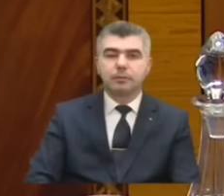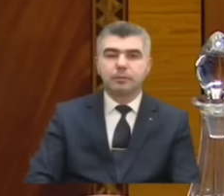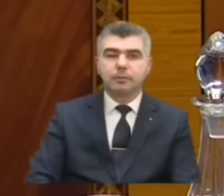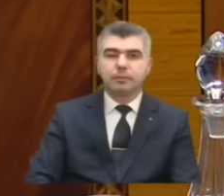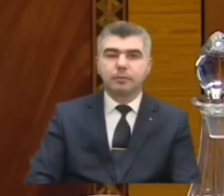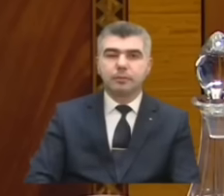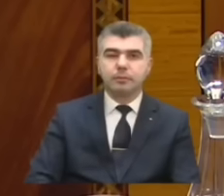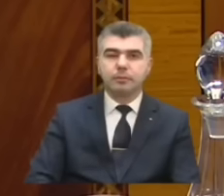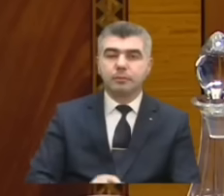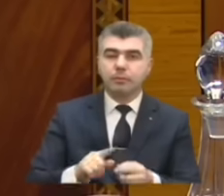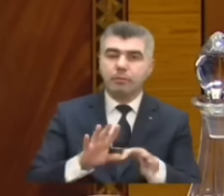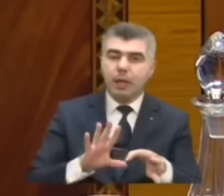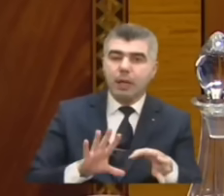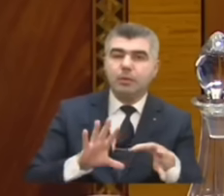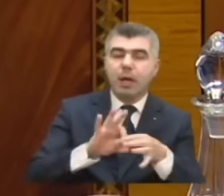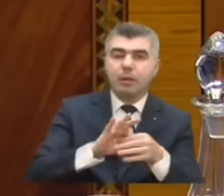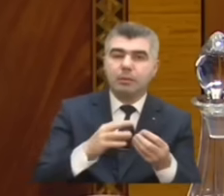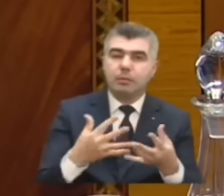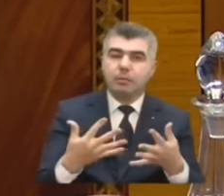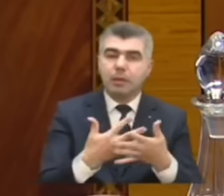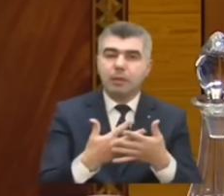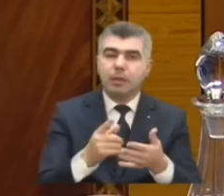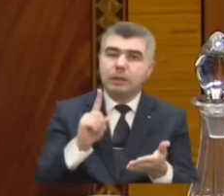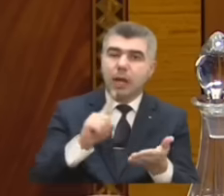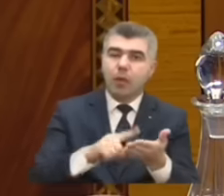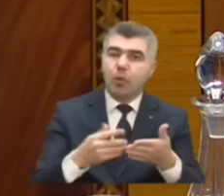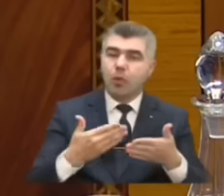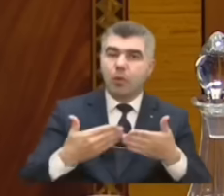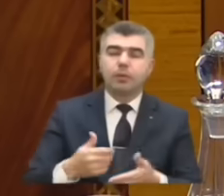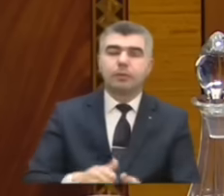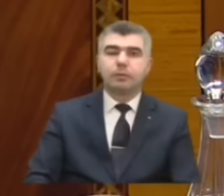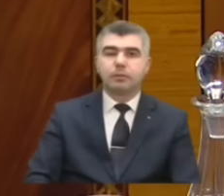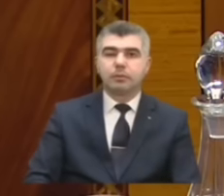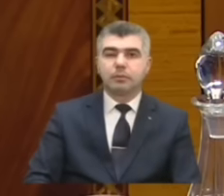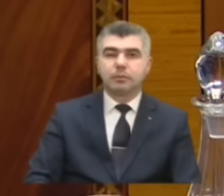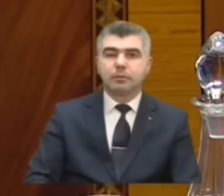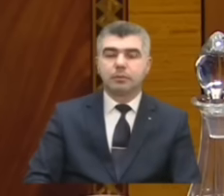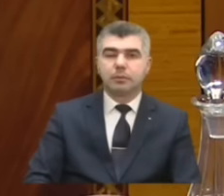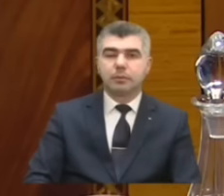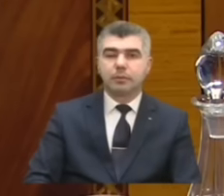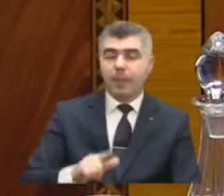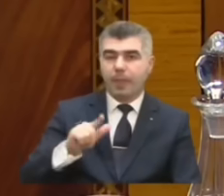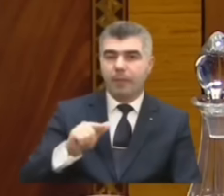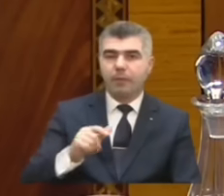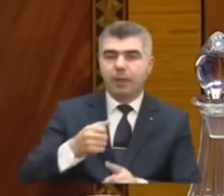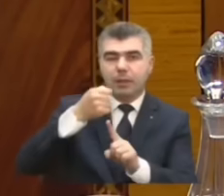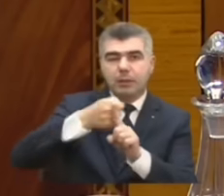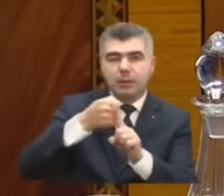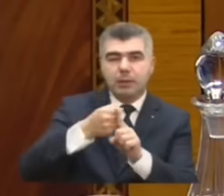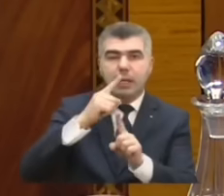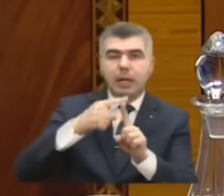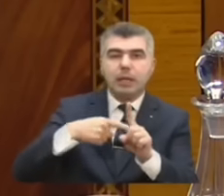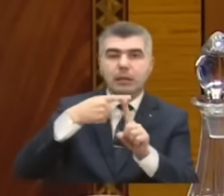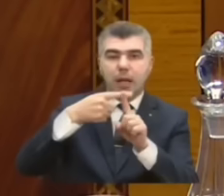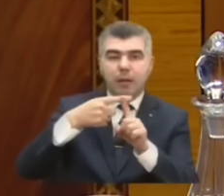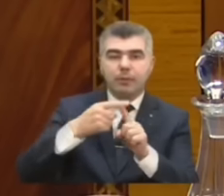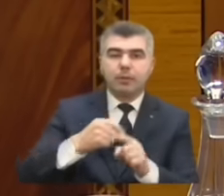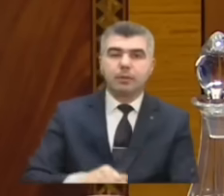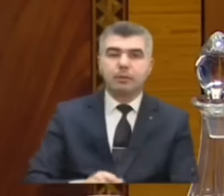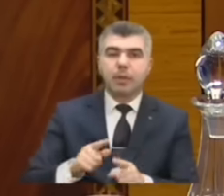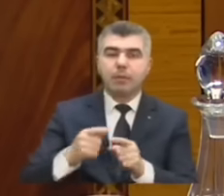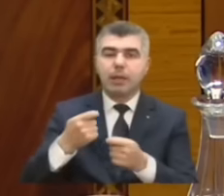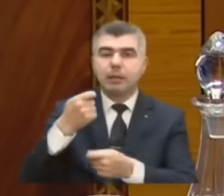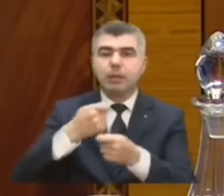أية بلدان يعد المغرب شريكا إقليميا ضروريا لها اليوم؟ التزمتم ببذل مجهودات إضافية لتقوية